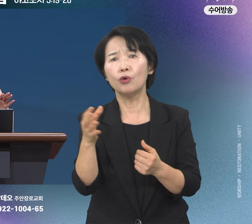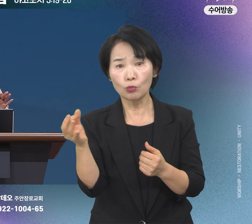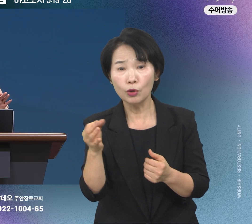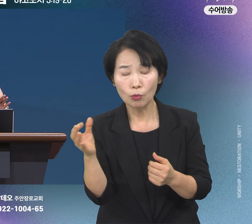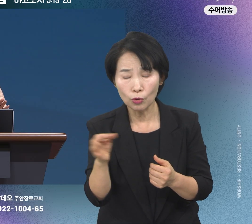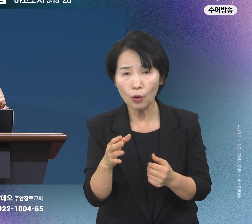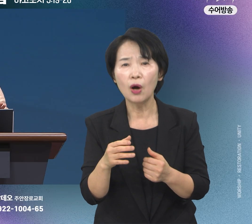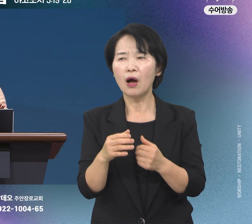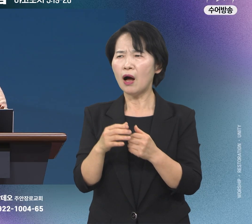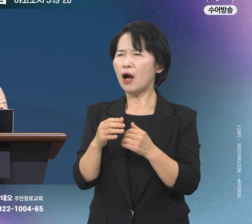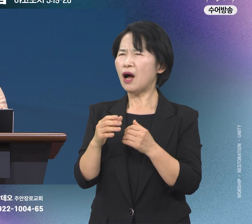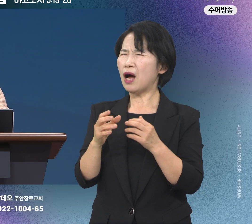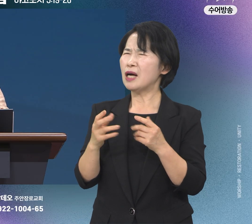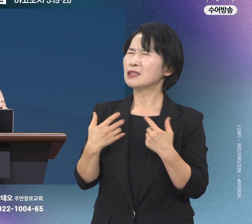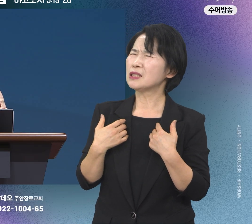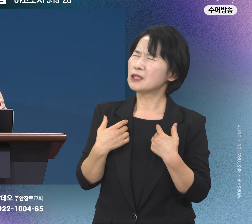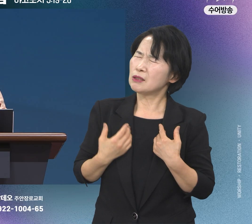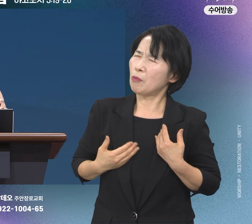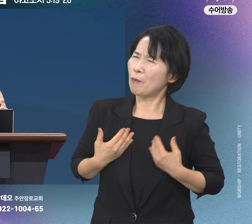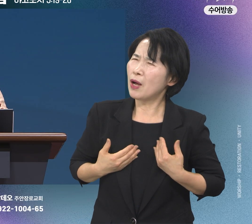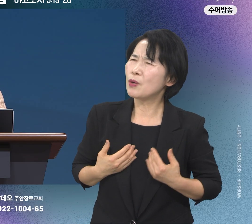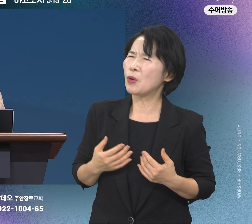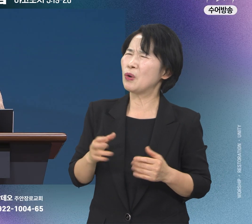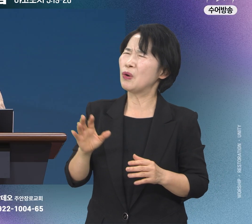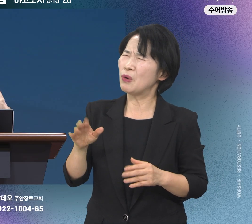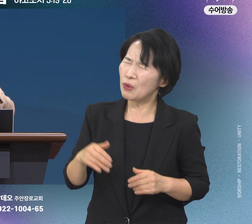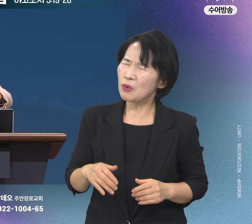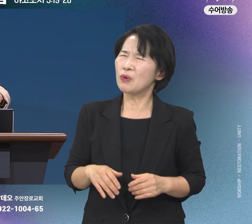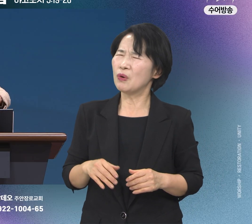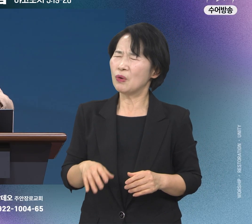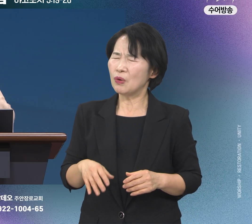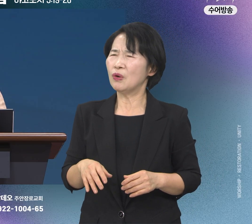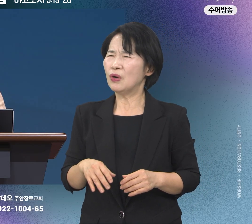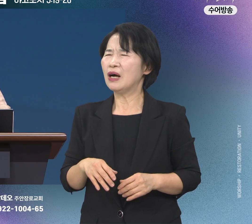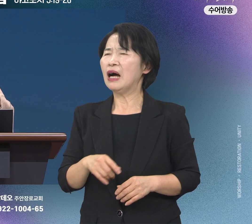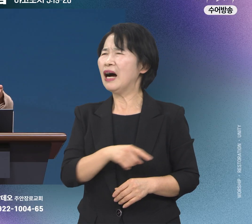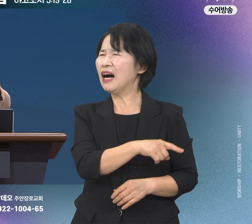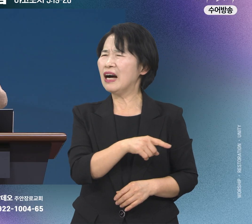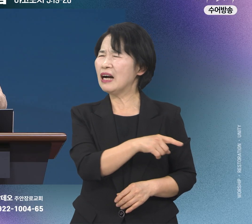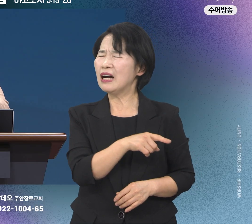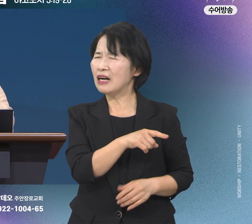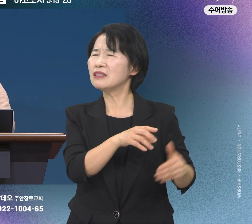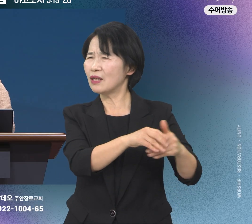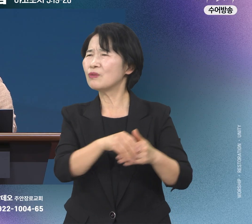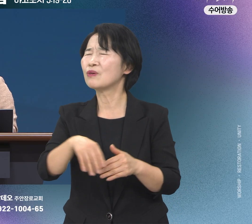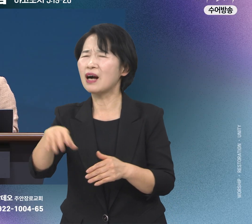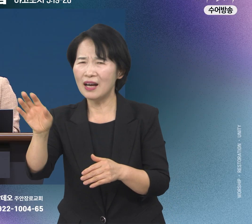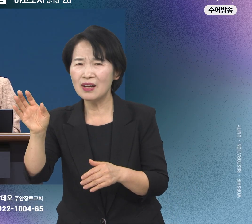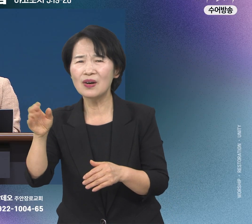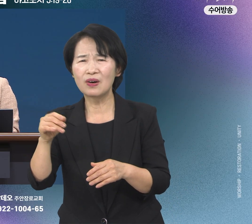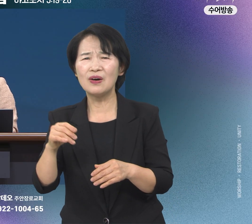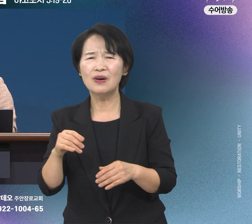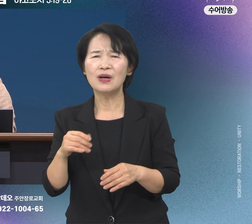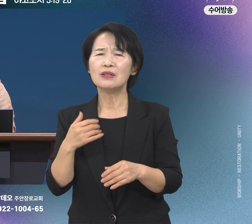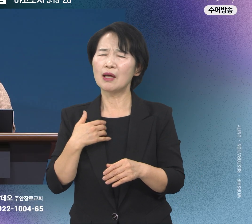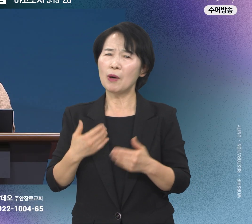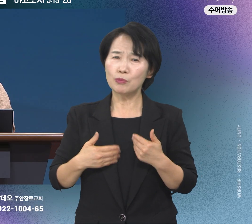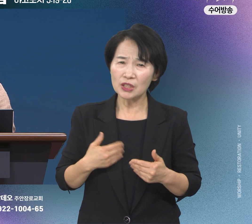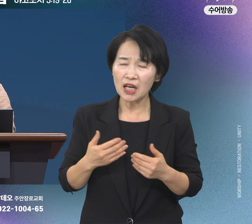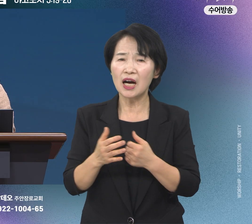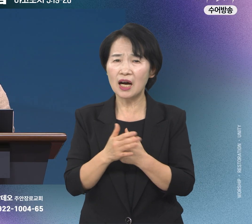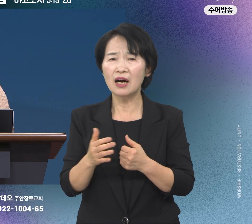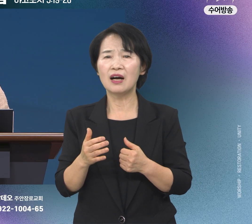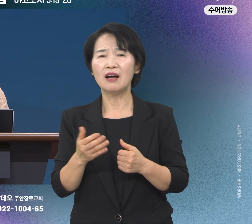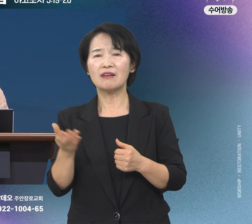거니까 나 요즘 너무 바쁜데 나는 말고 저 친구나 같이 듣는 좋을 것 같아. 그럼 그 친구는